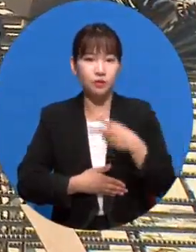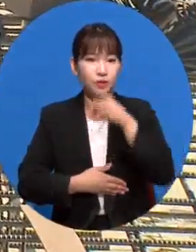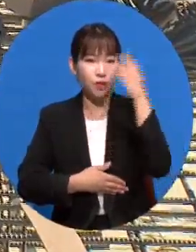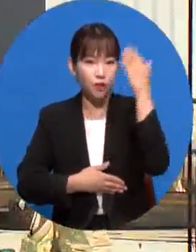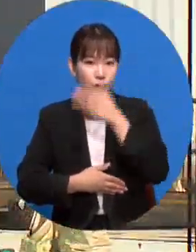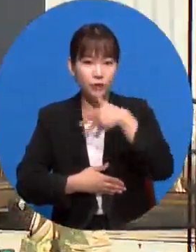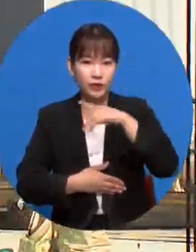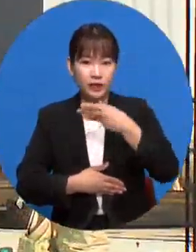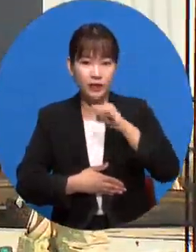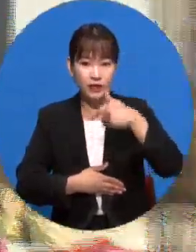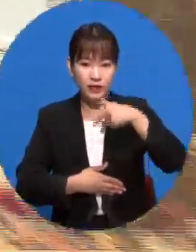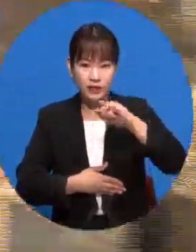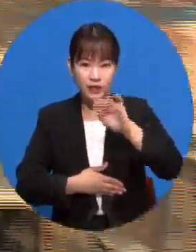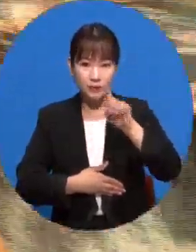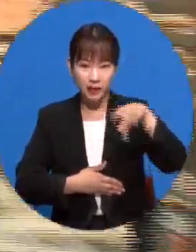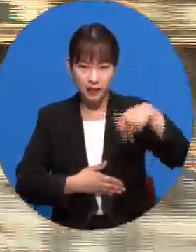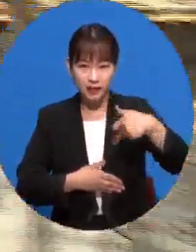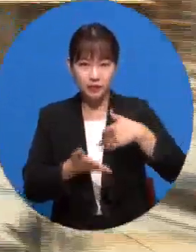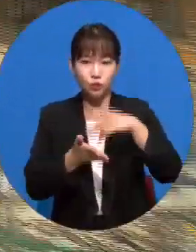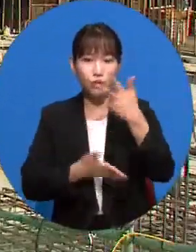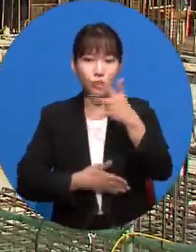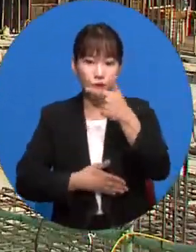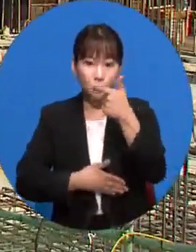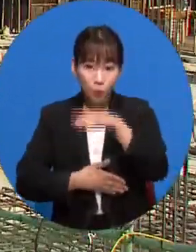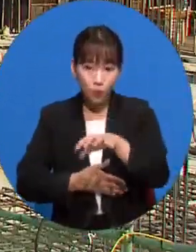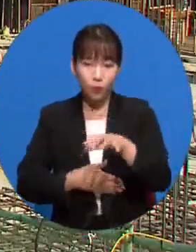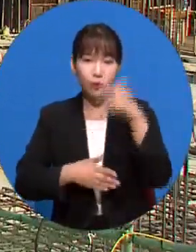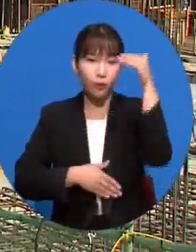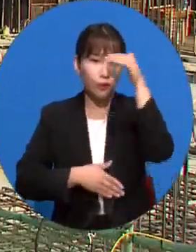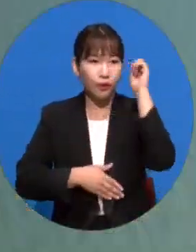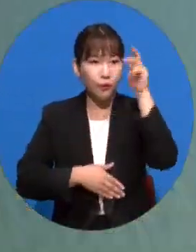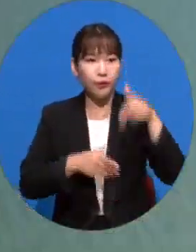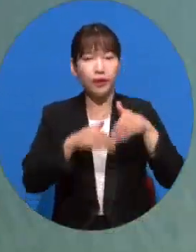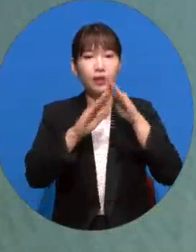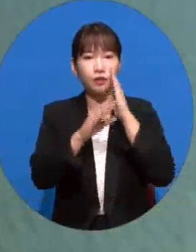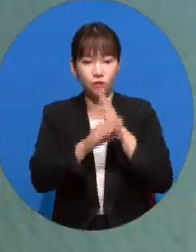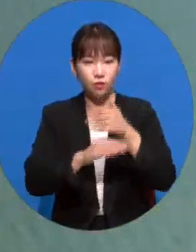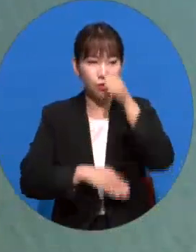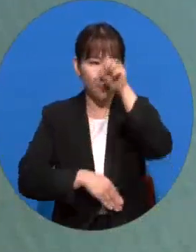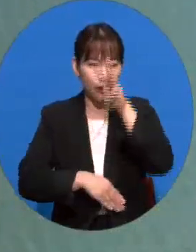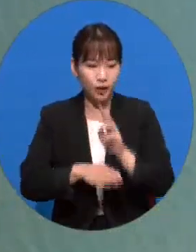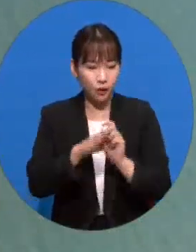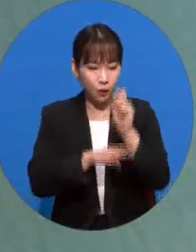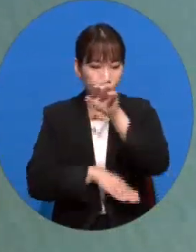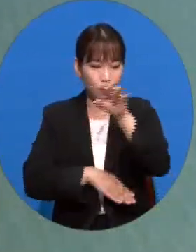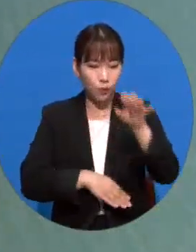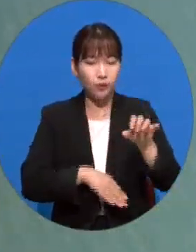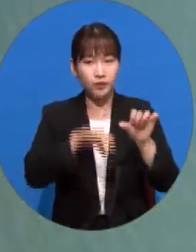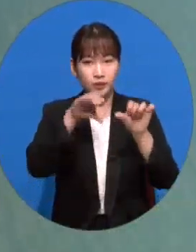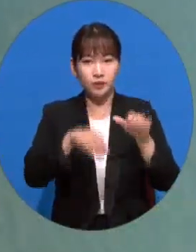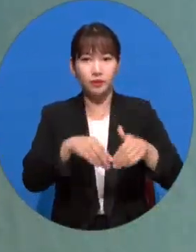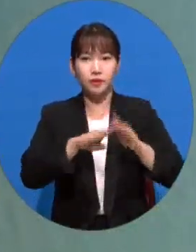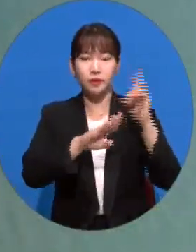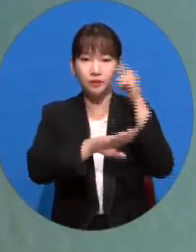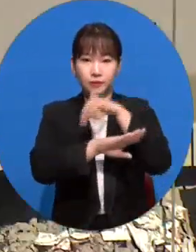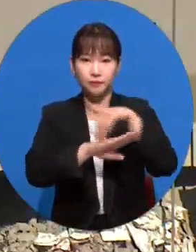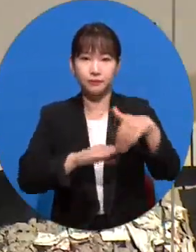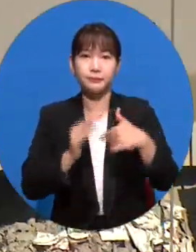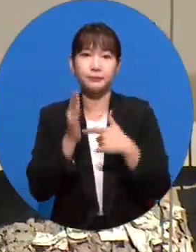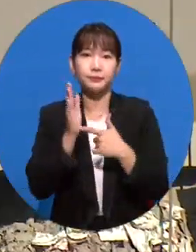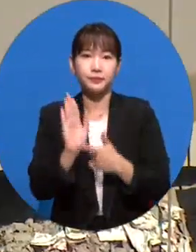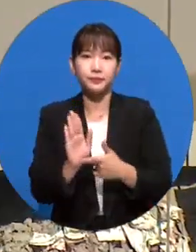챌린지 파크 된 6곳에 관광 단지가 조성 중이고 평양과 0 등지에도 5곳이 조성 예정 이라고